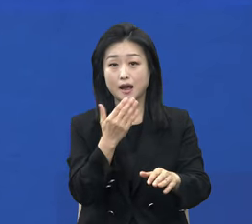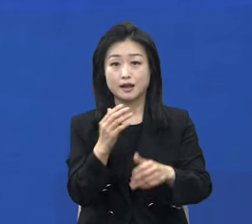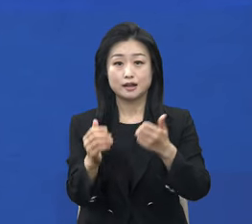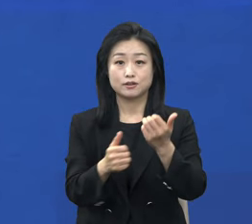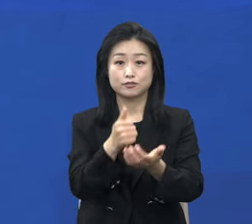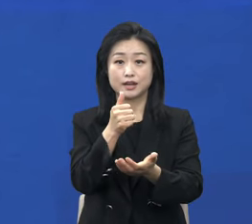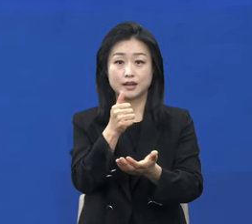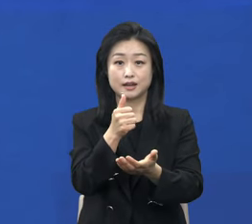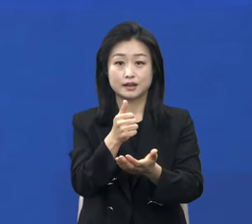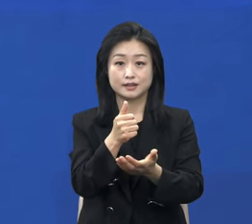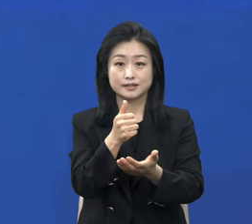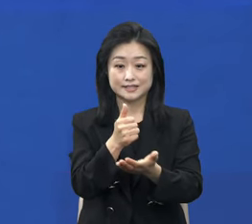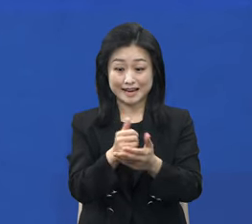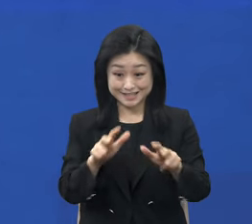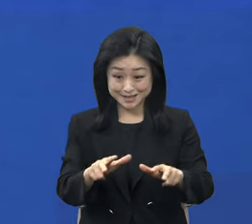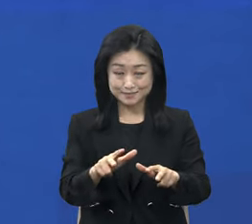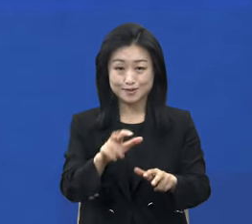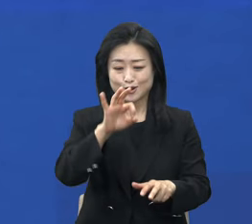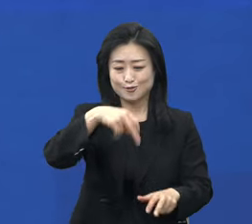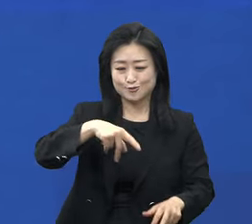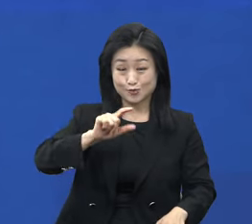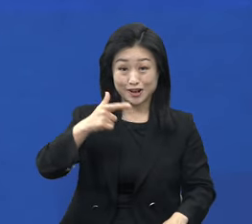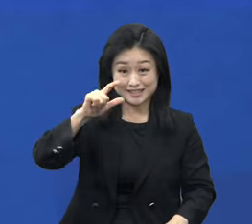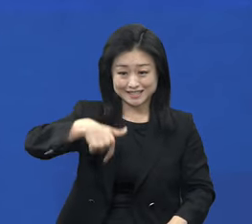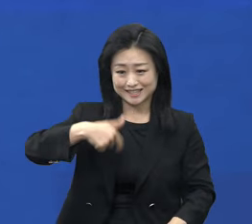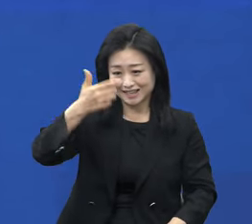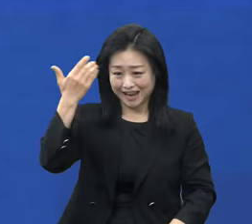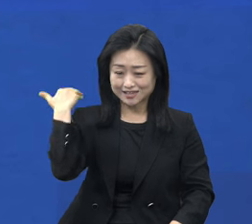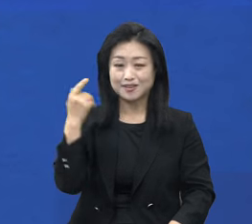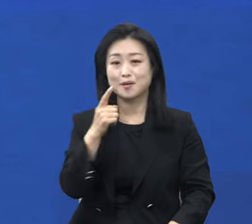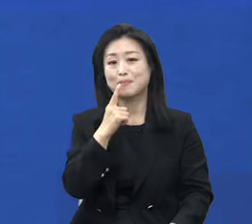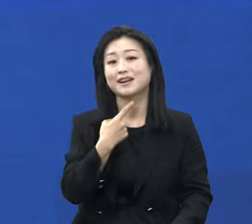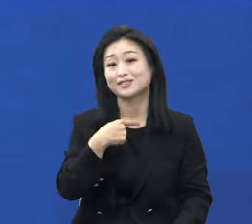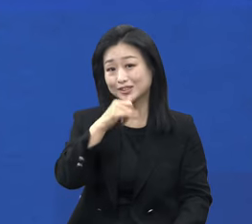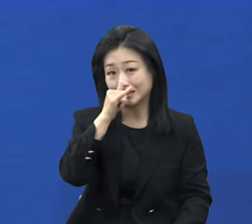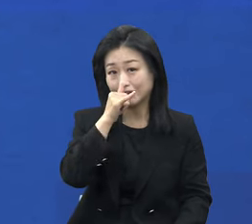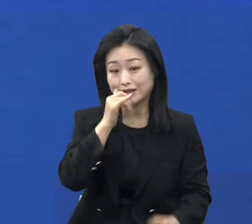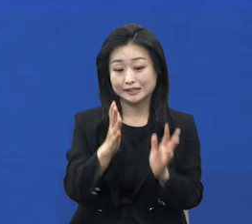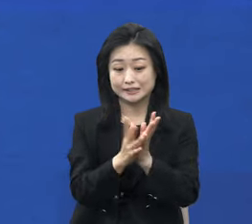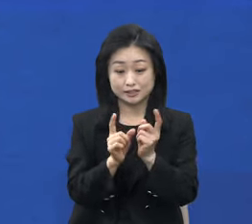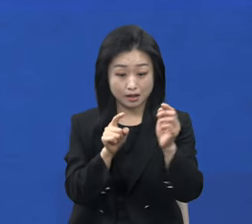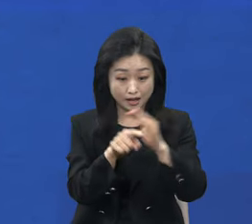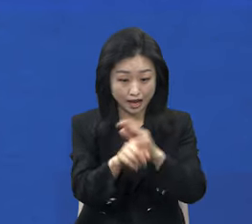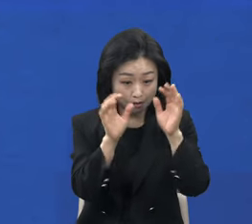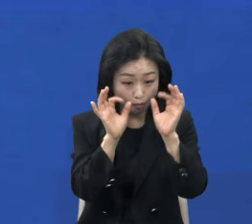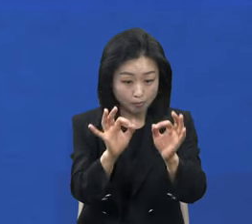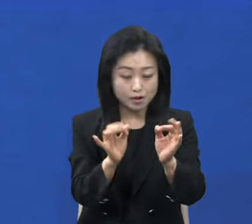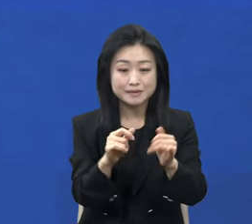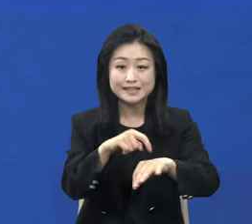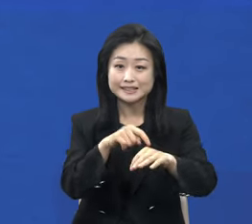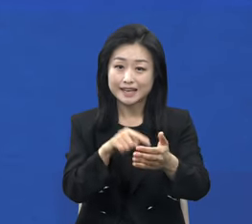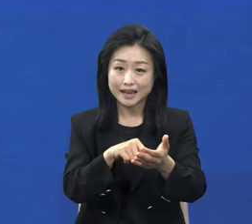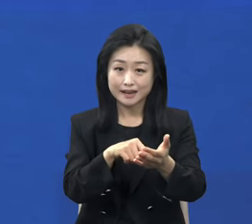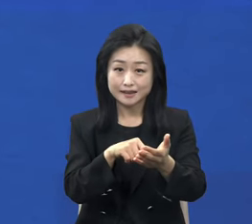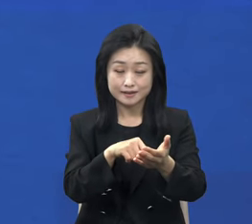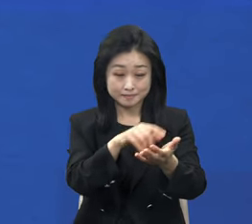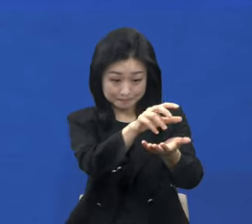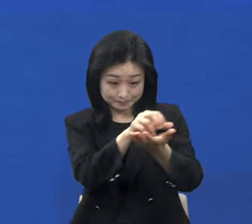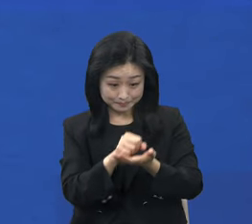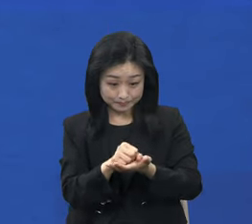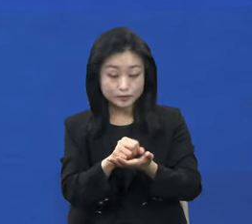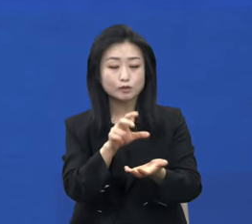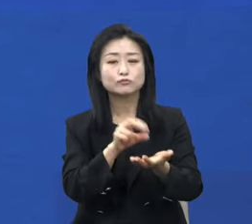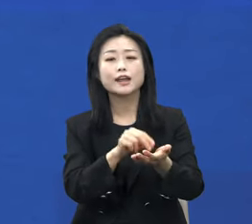초대 을지로위원장이 하신 말씀입니다. 맞습니다. 현장에서 직접 민생의 목소리를 듣고 구체적인 문제를